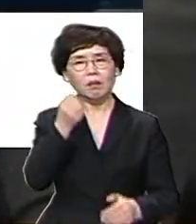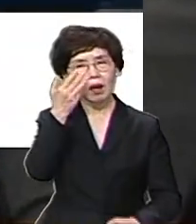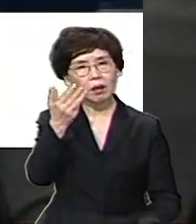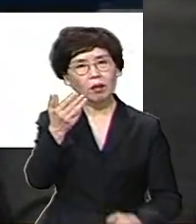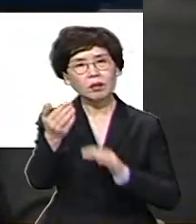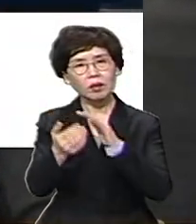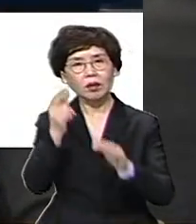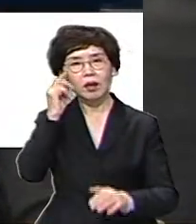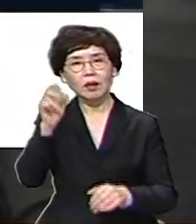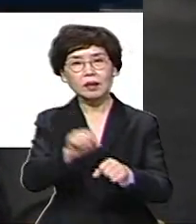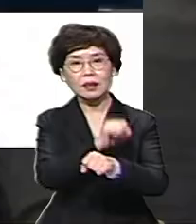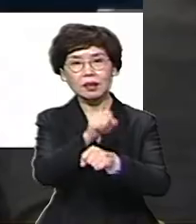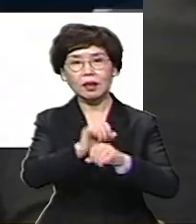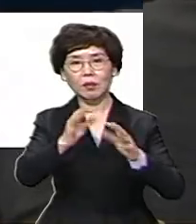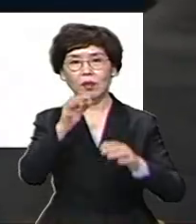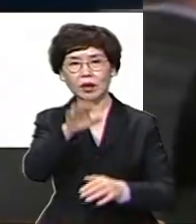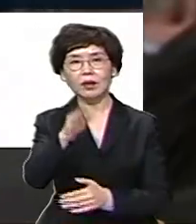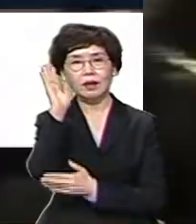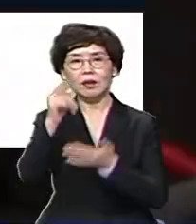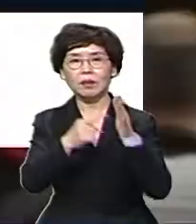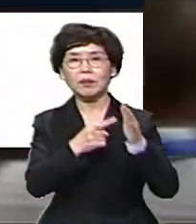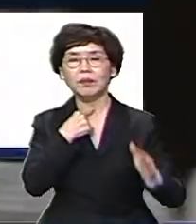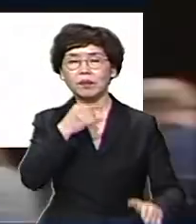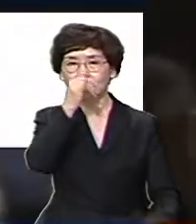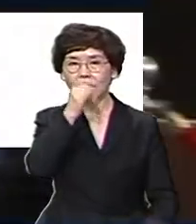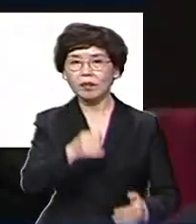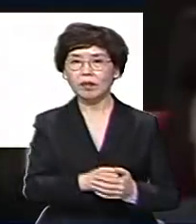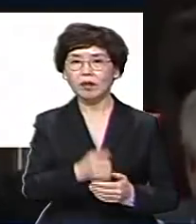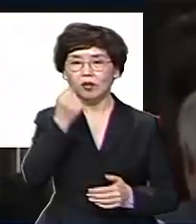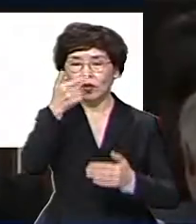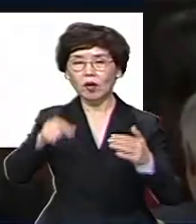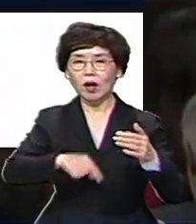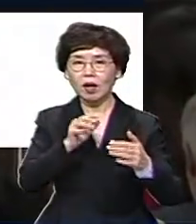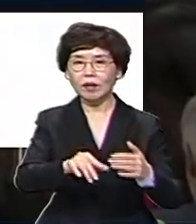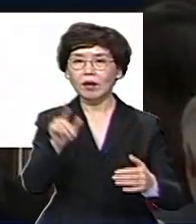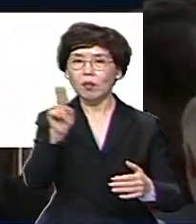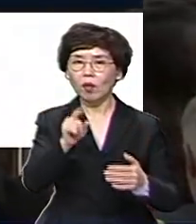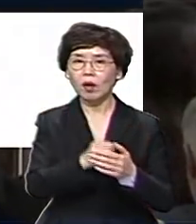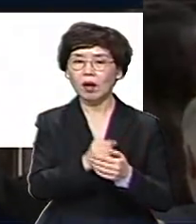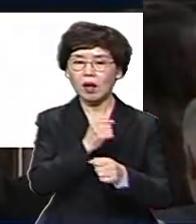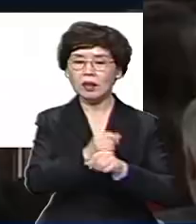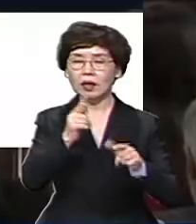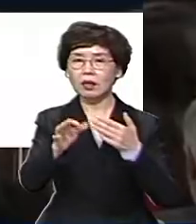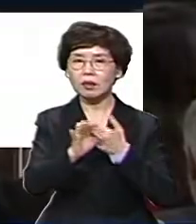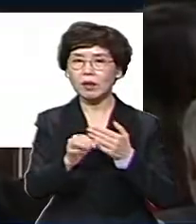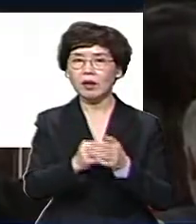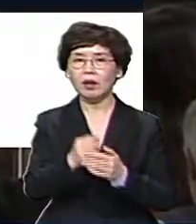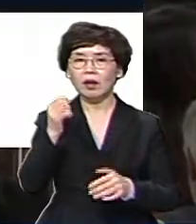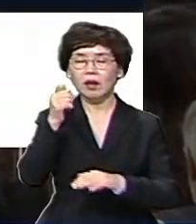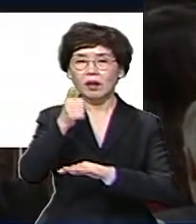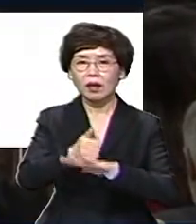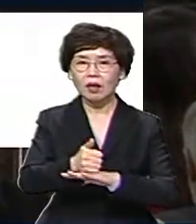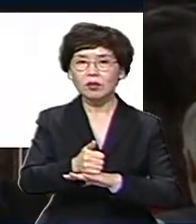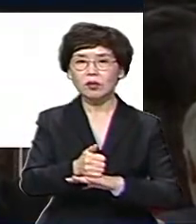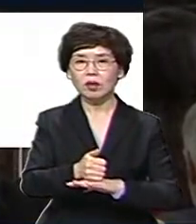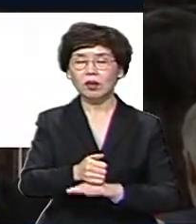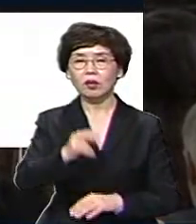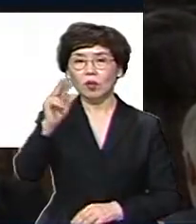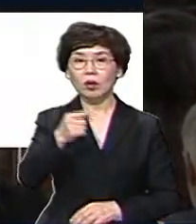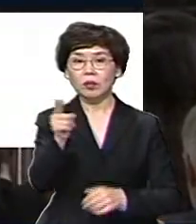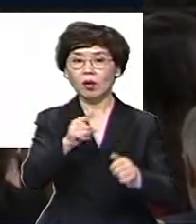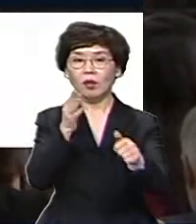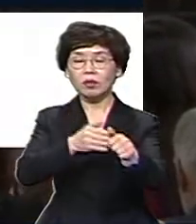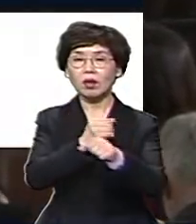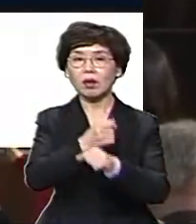데이비드 쌩입니다. 뉴욕타임즈에서 왔습니다. 압니다, 데이브. 6개월 전에 말씀하신 8개월 전이었던가요? 싱가포르에서 말씀하신